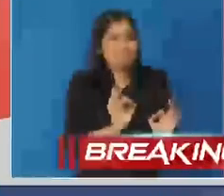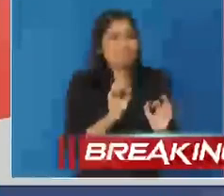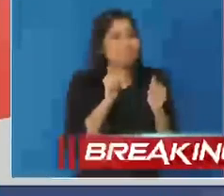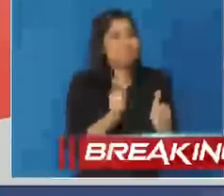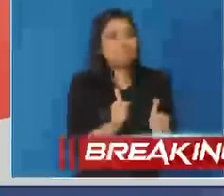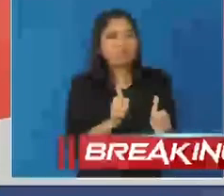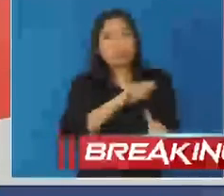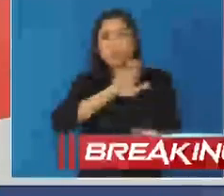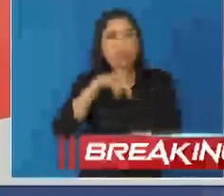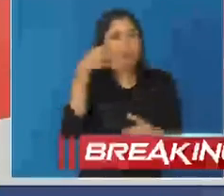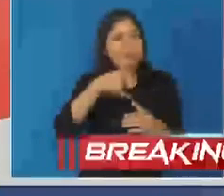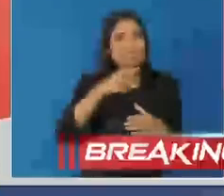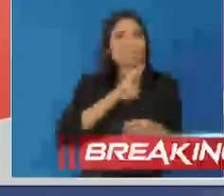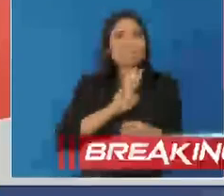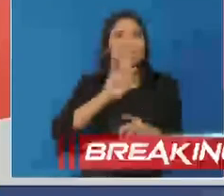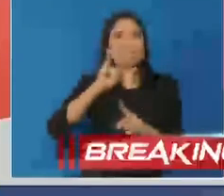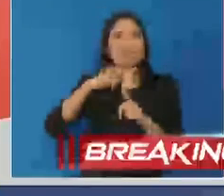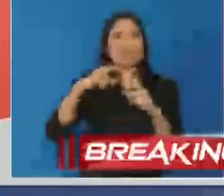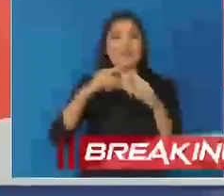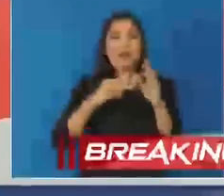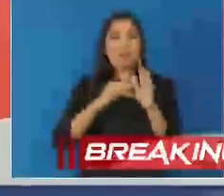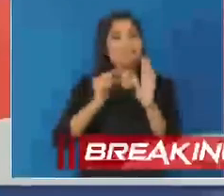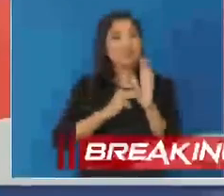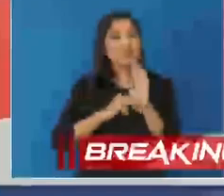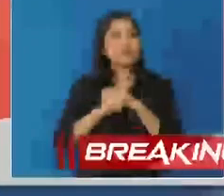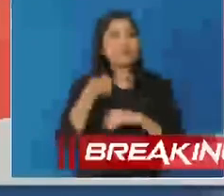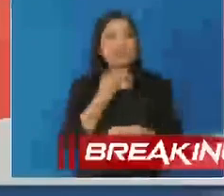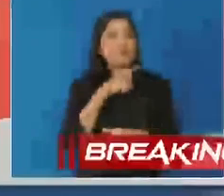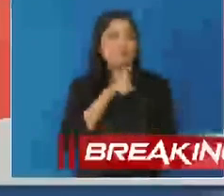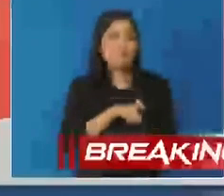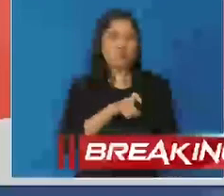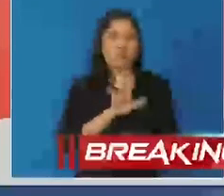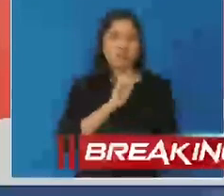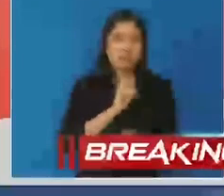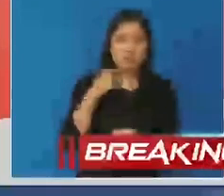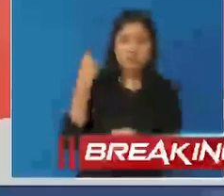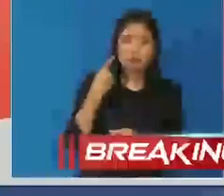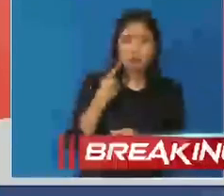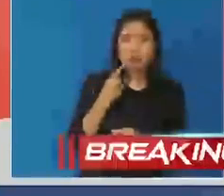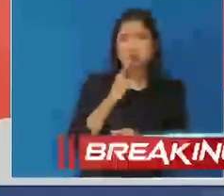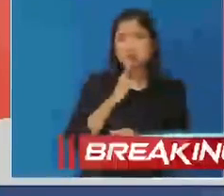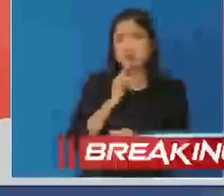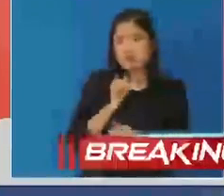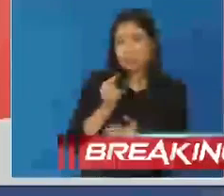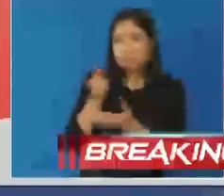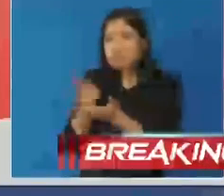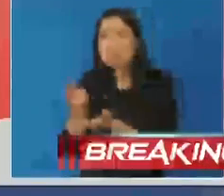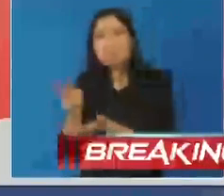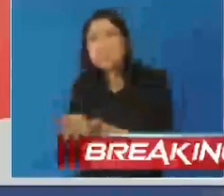vitamin yang kita butuhkan jadi tidak harus dimaknai kemudian harus membeli vitamin memberi